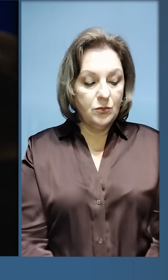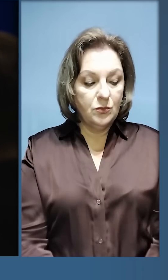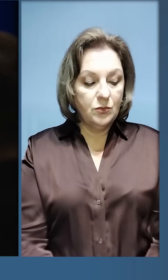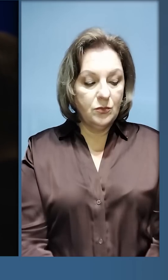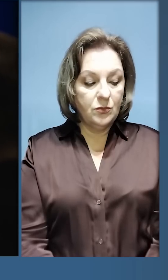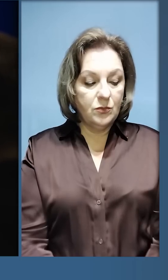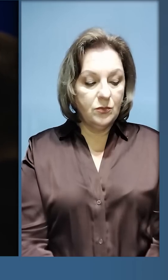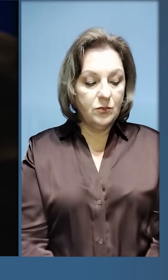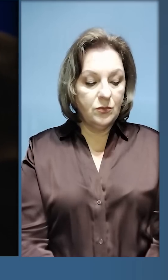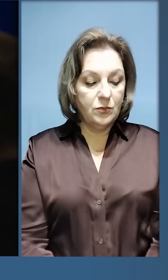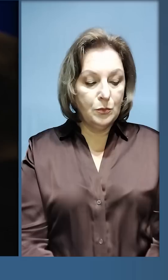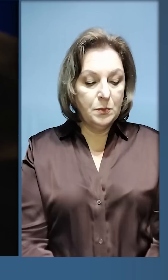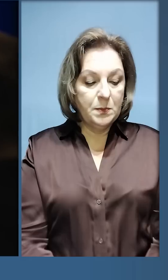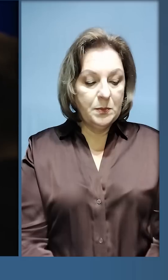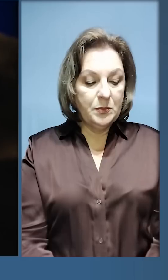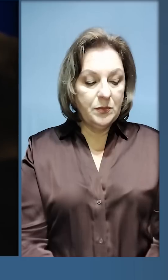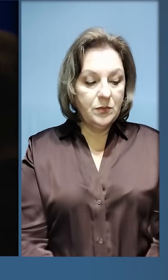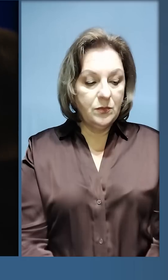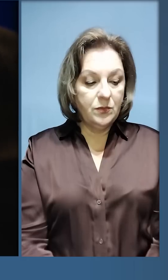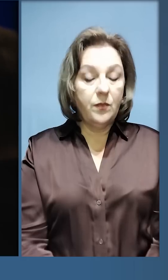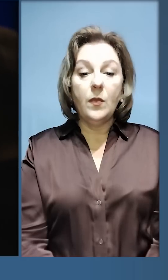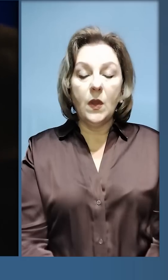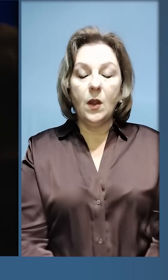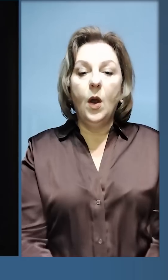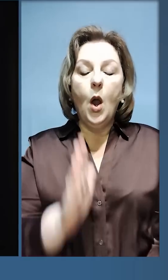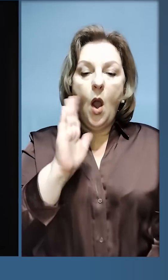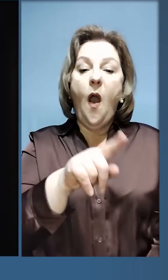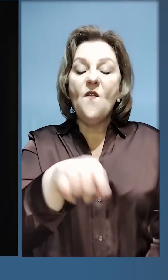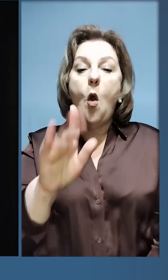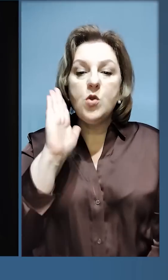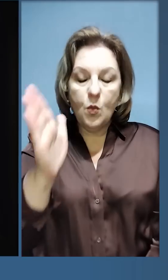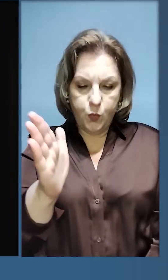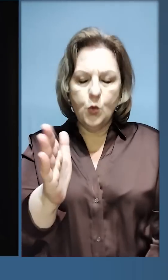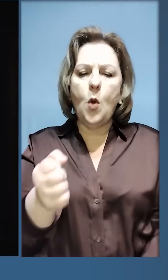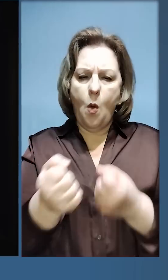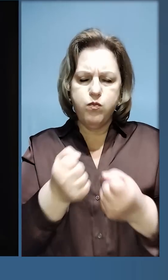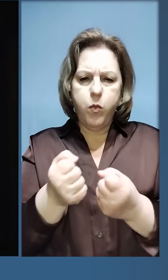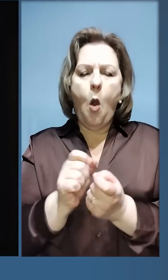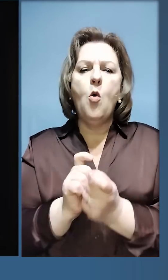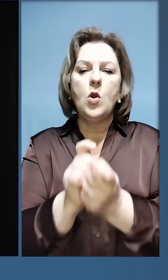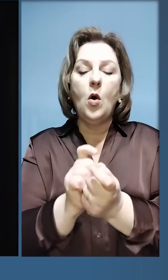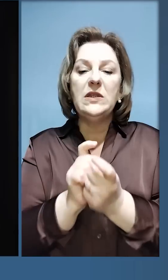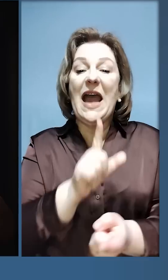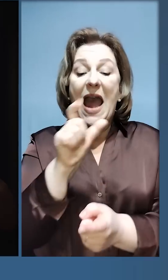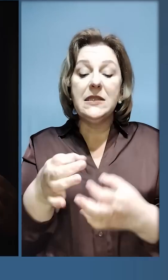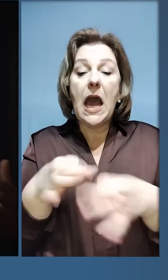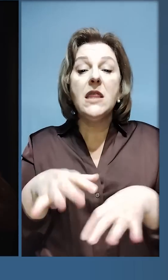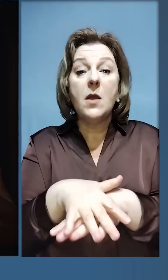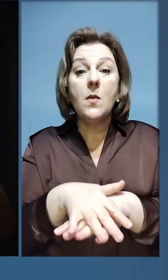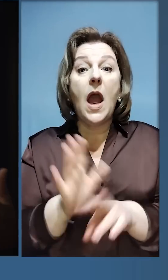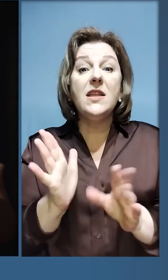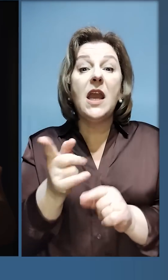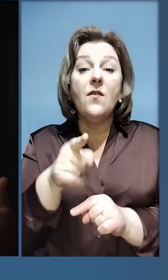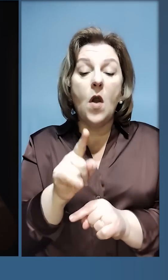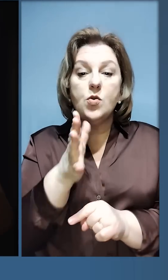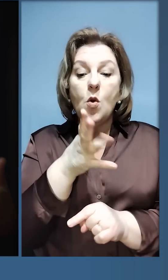conception. But it seems like that's a regular possibility. Вони будуть боротися за демократію. Вони будуть боротися